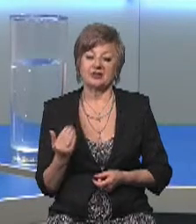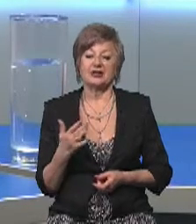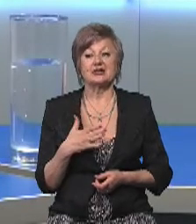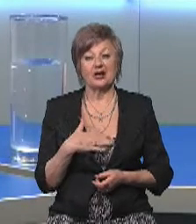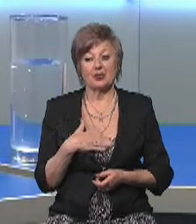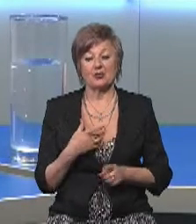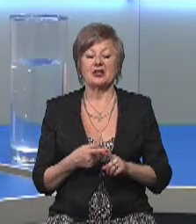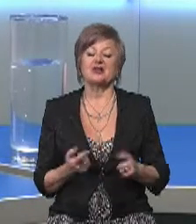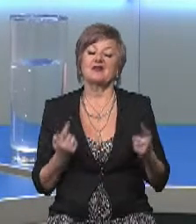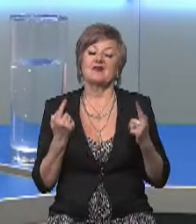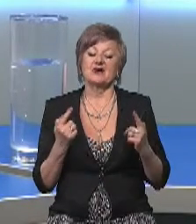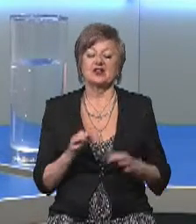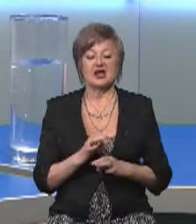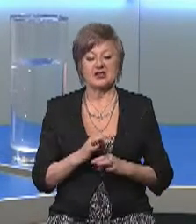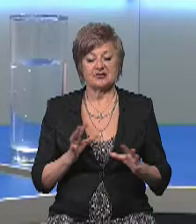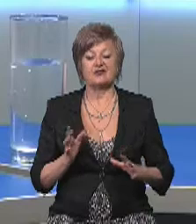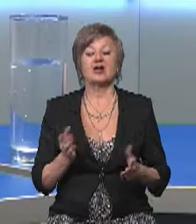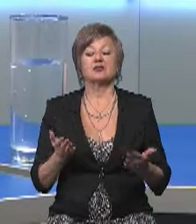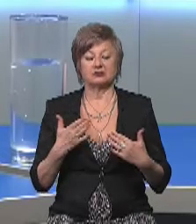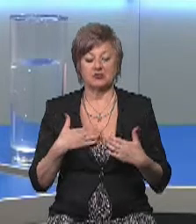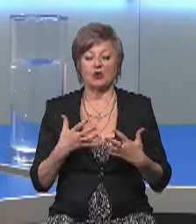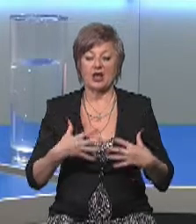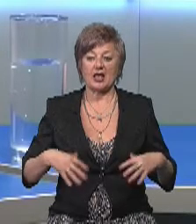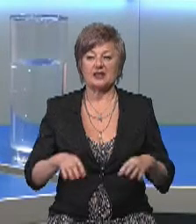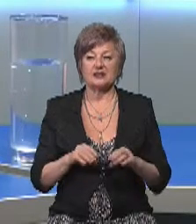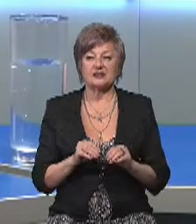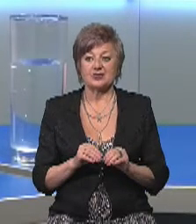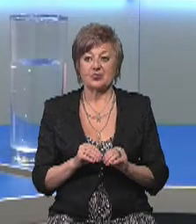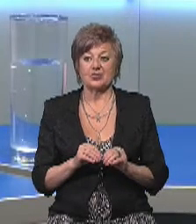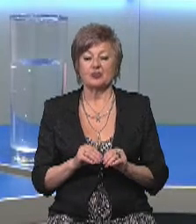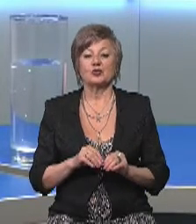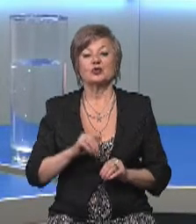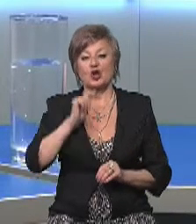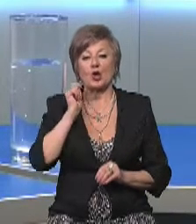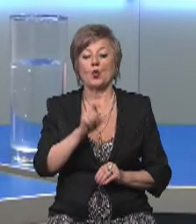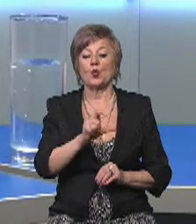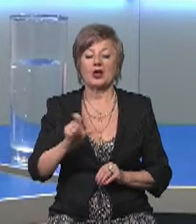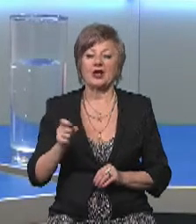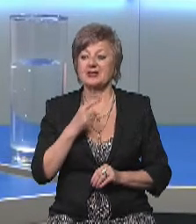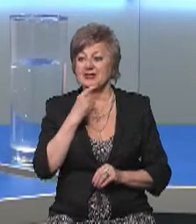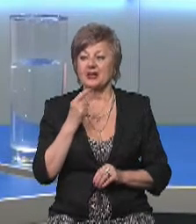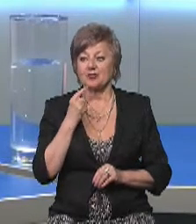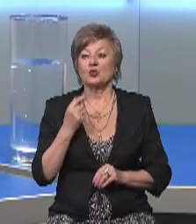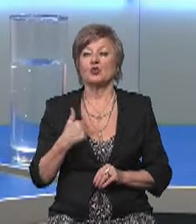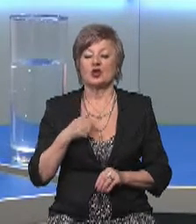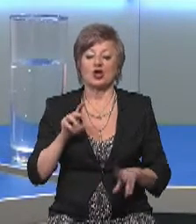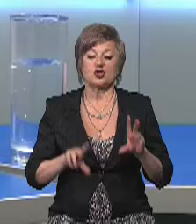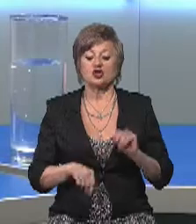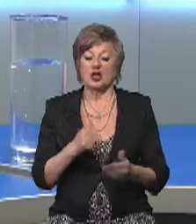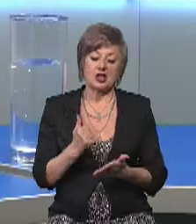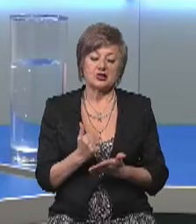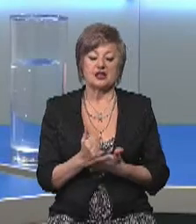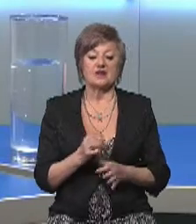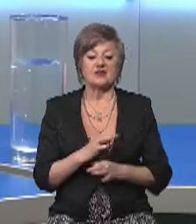мене це велике свято, як і для моєї родини, як для мільйонів українців. І я його вважаю головним